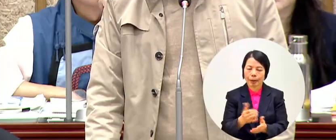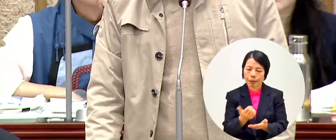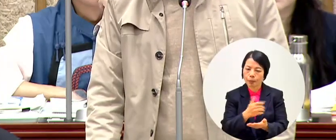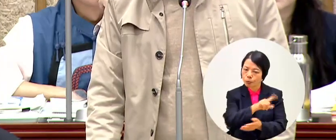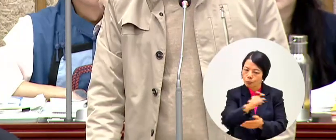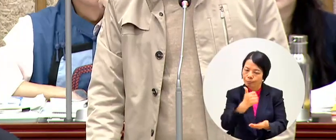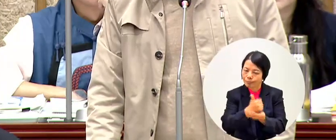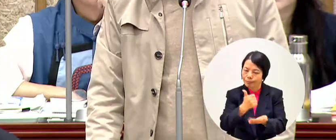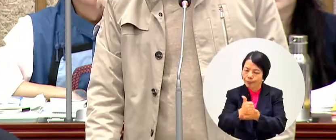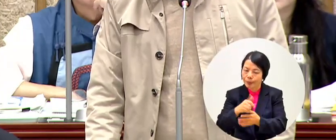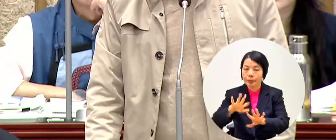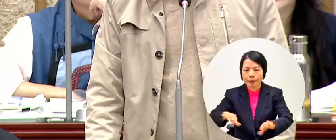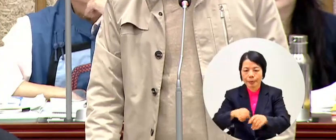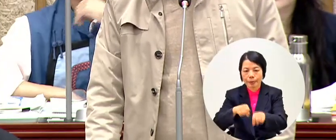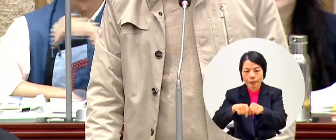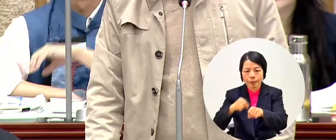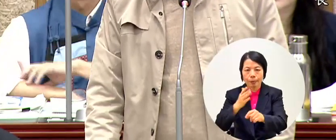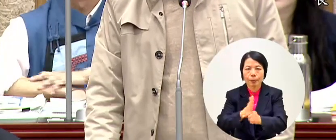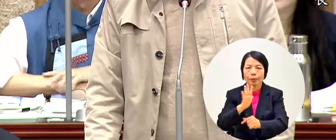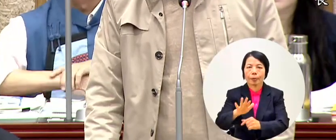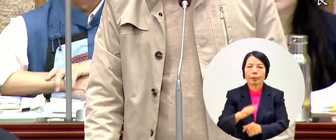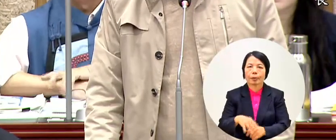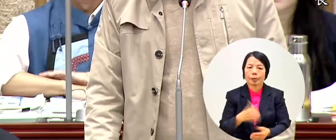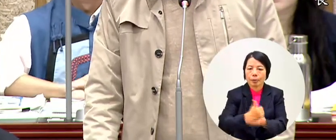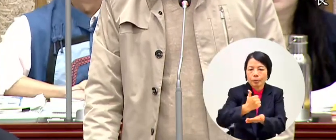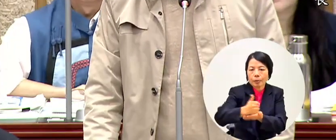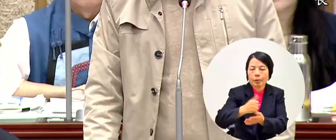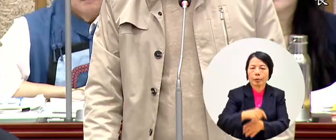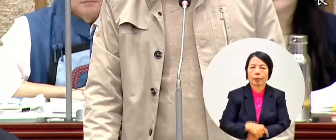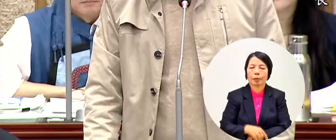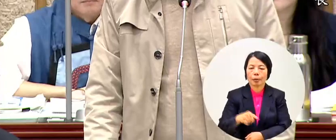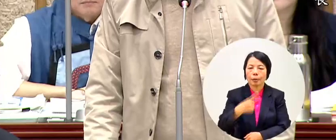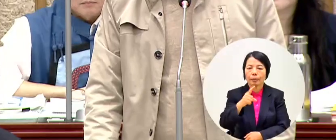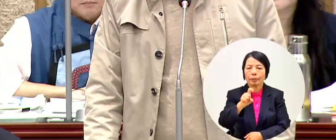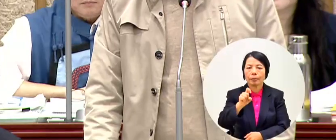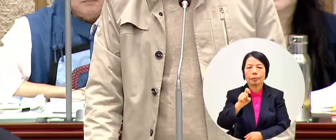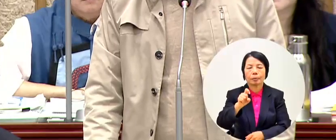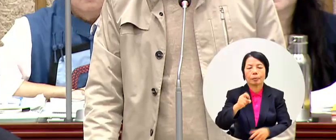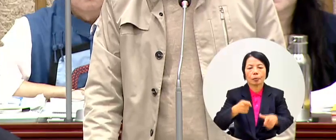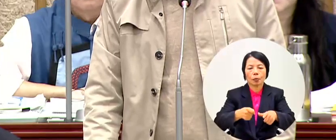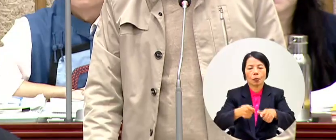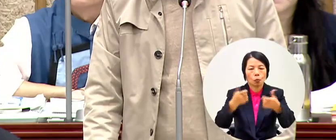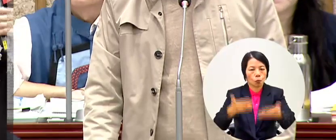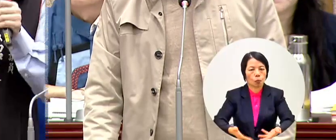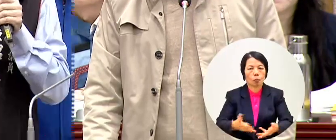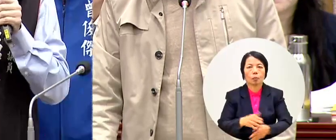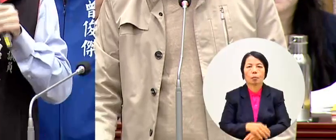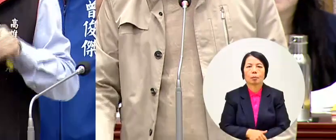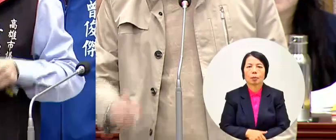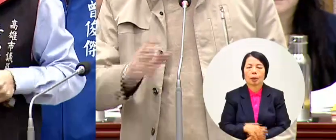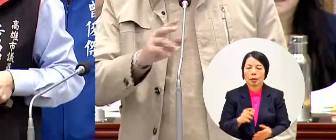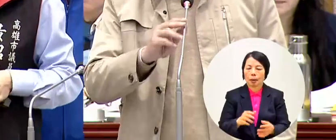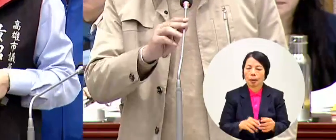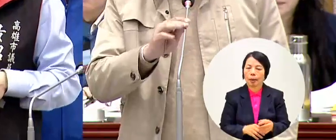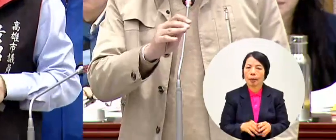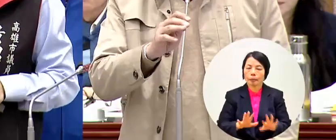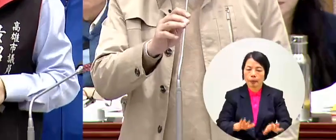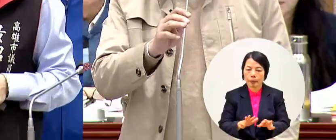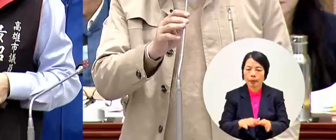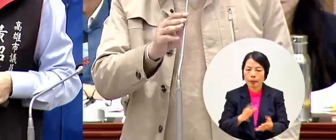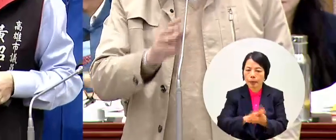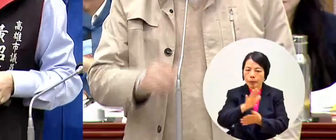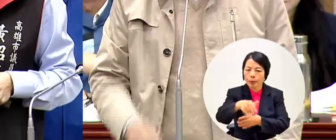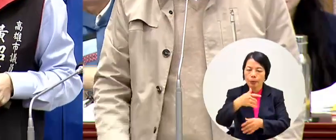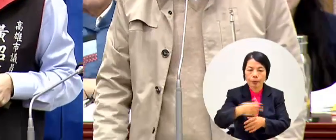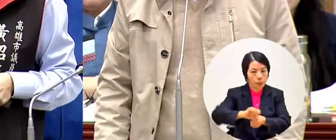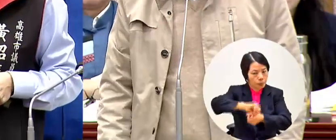去110公吨。那到年前，我想这个数字会在持续的增加当中。那所以目前可以出去的东